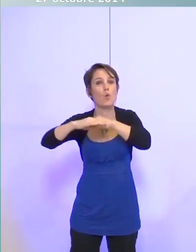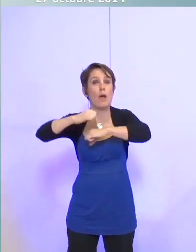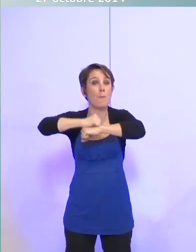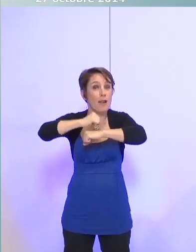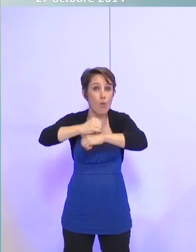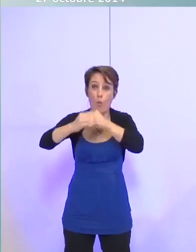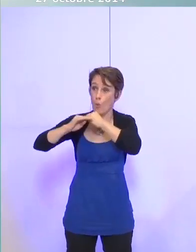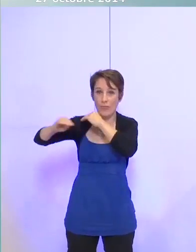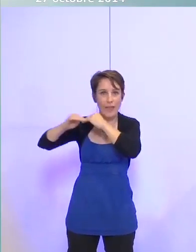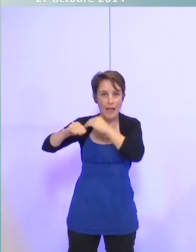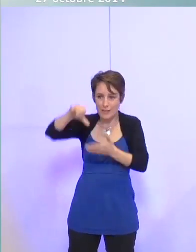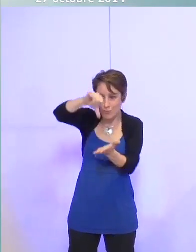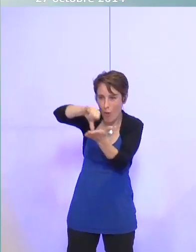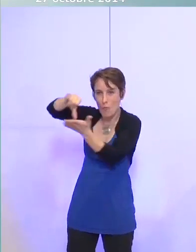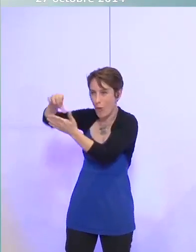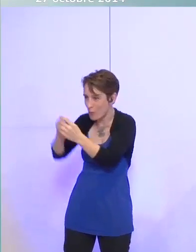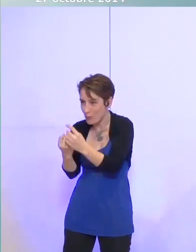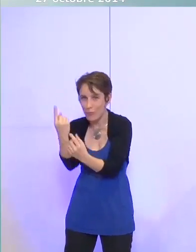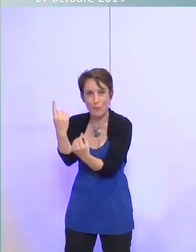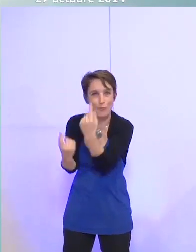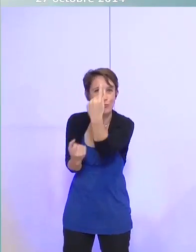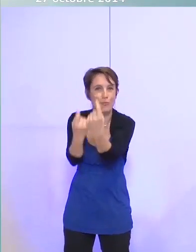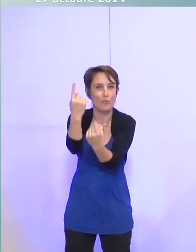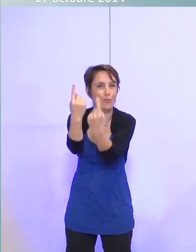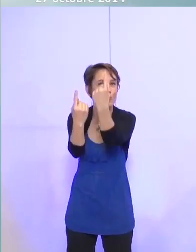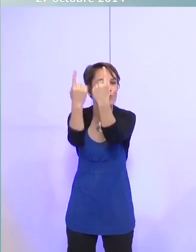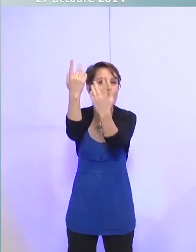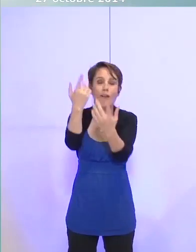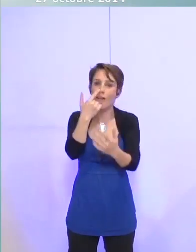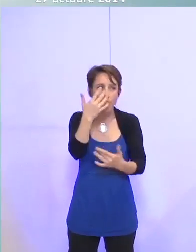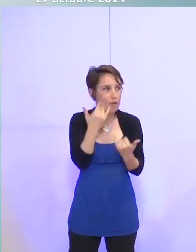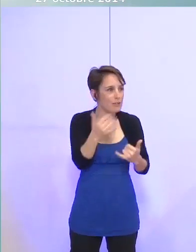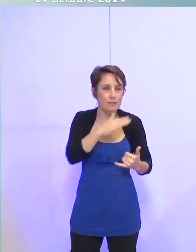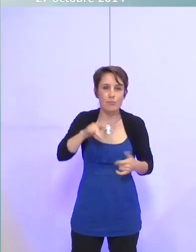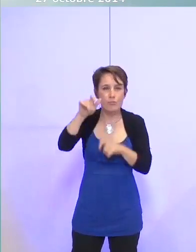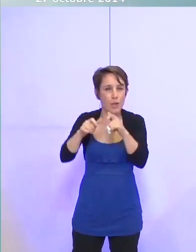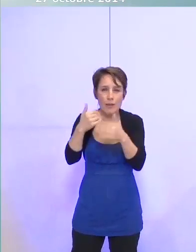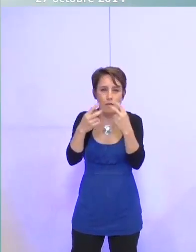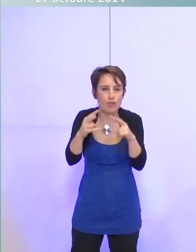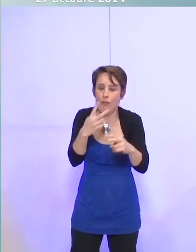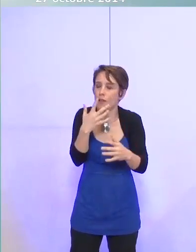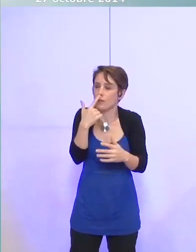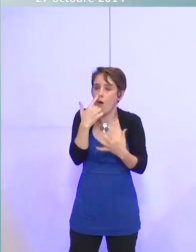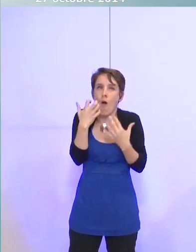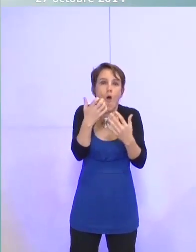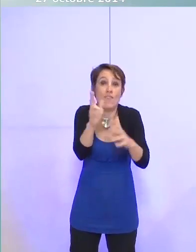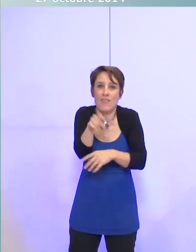balcons. Notre ville fourmille d'envie de nature et de réalisation pour s'adapter aux contraintes du milieu urbain.